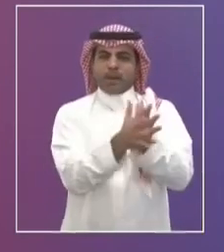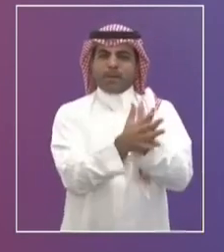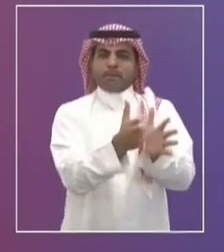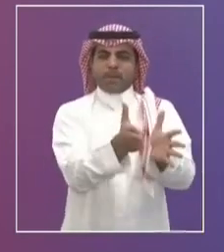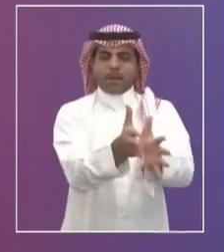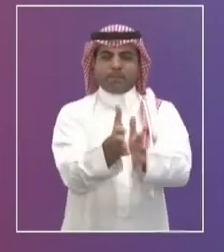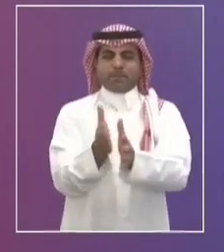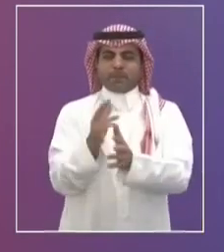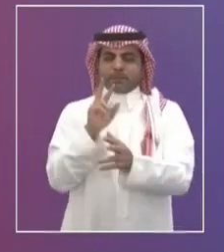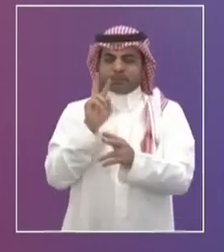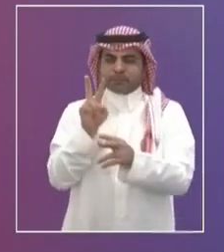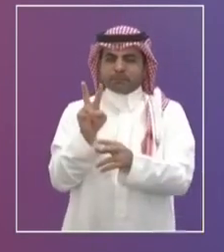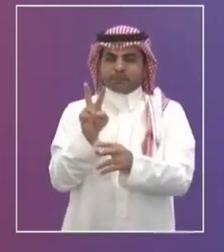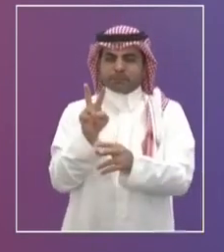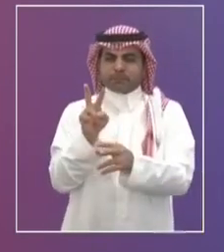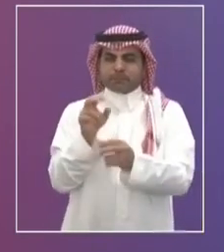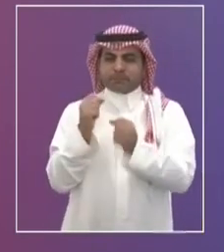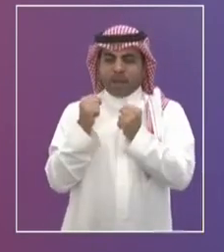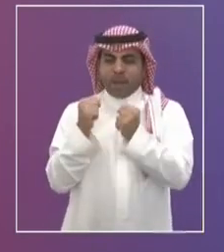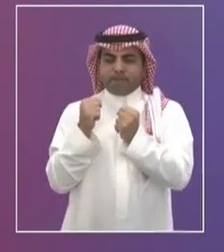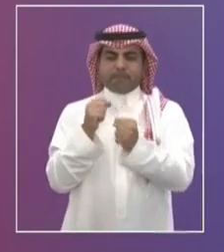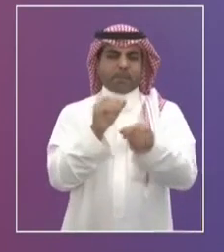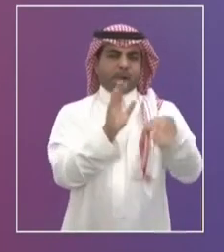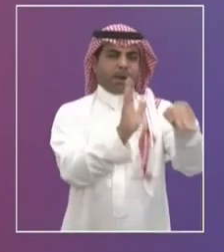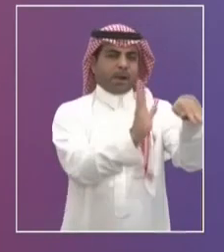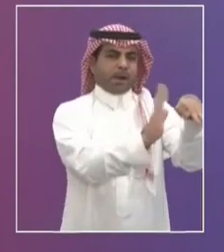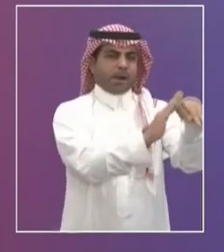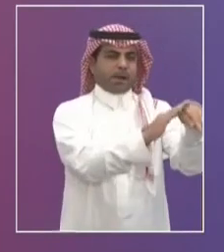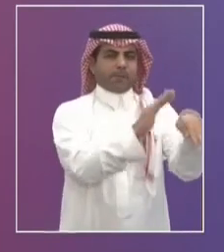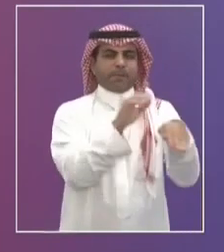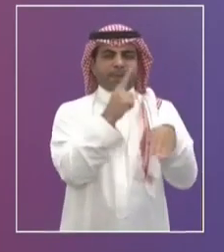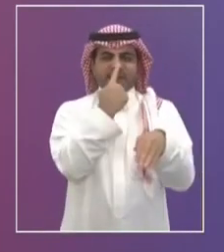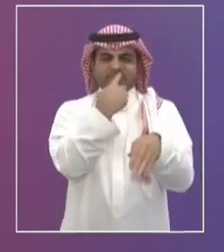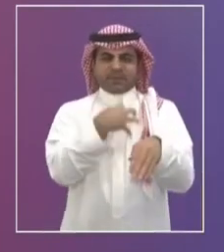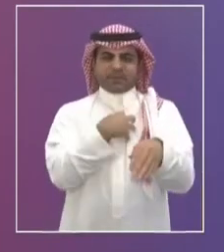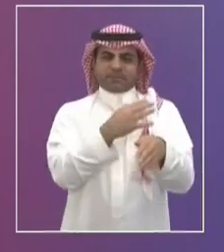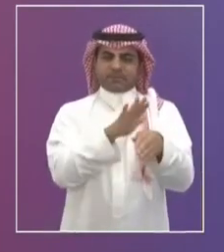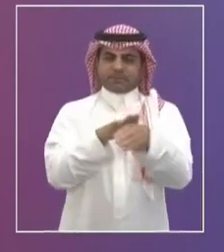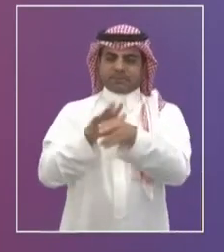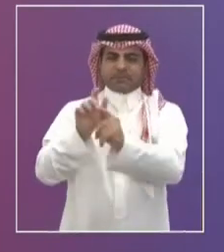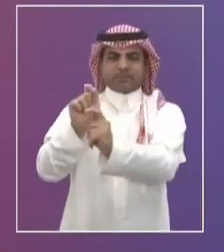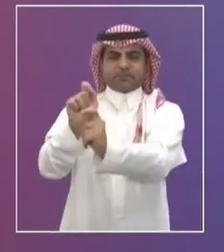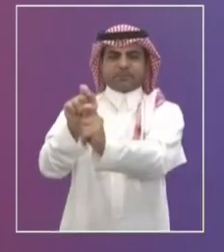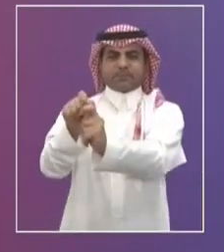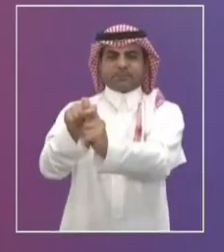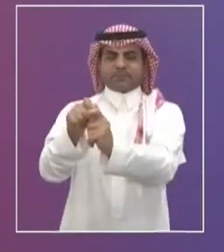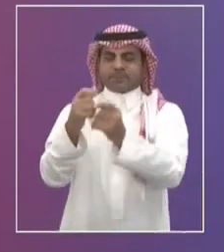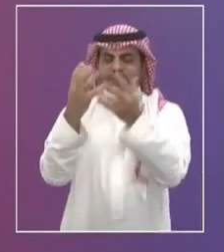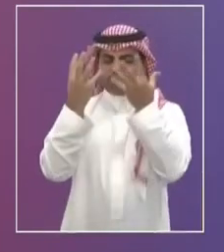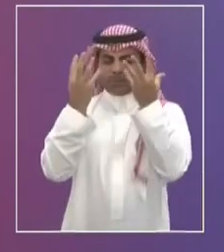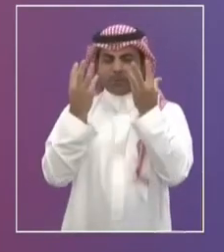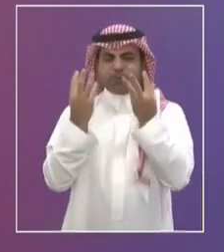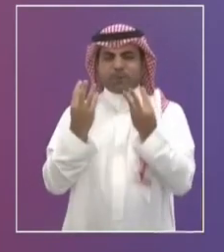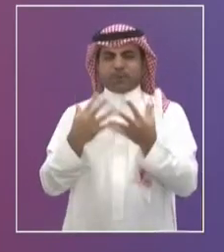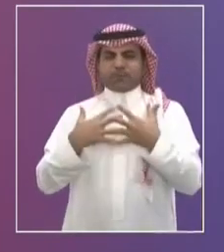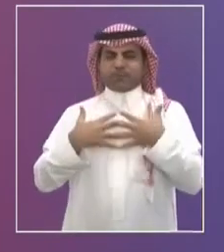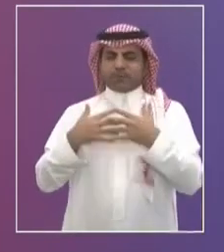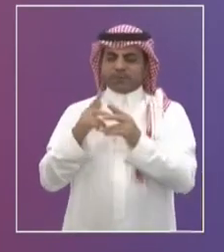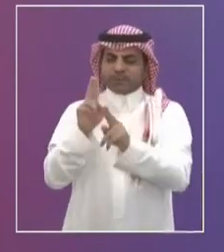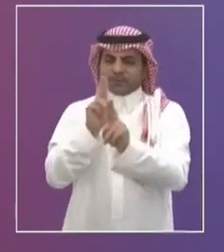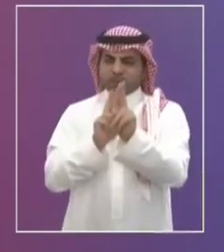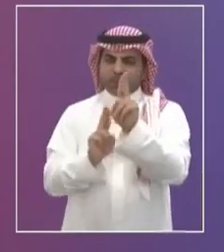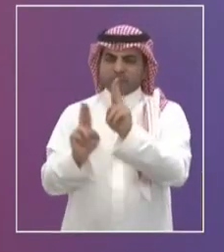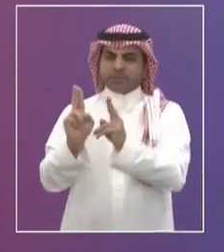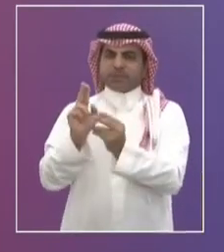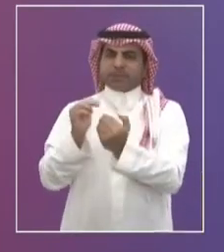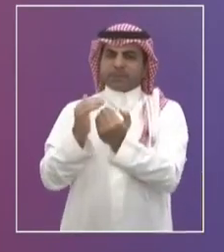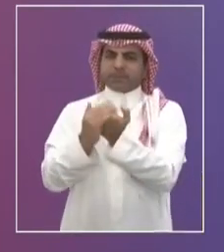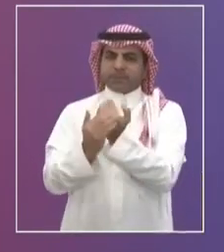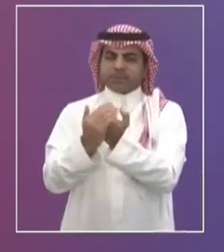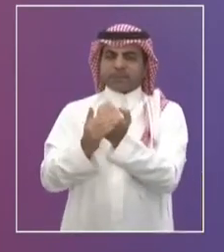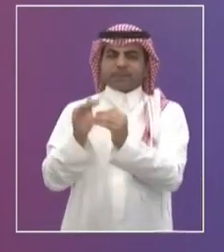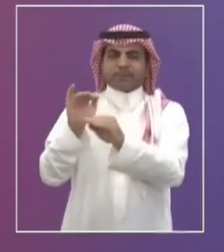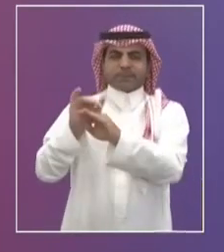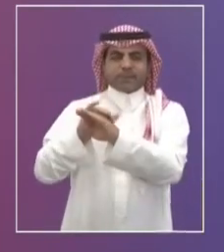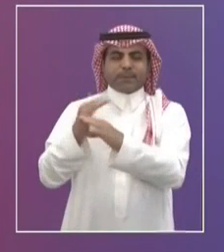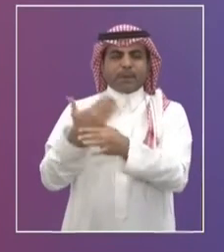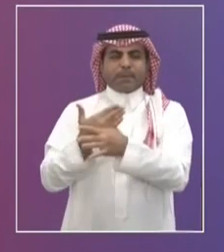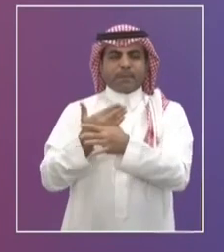الطبيب المتخصص في المجال الطب النفسي يتم الاستعانة بهم واستشارتهم